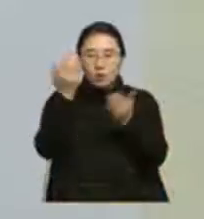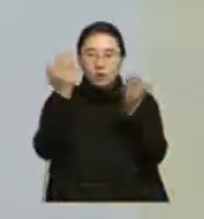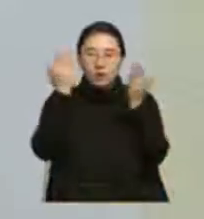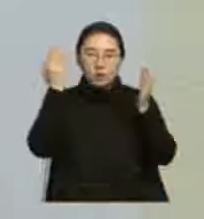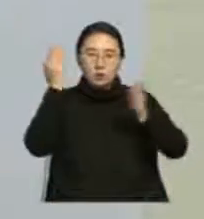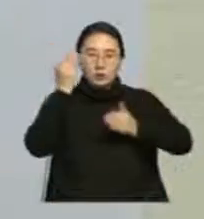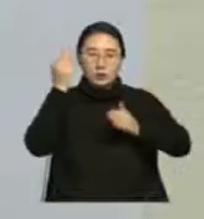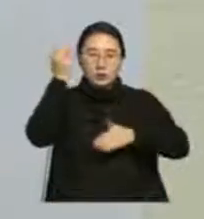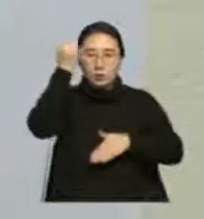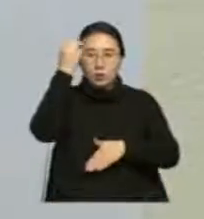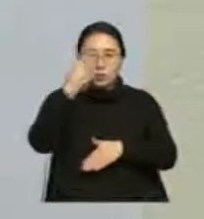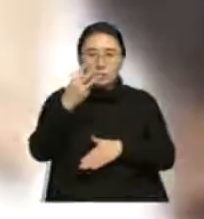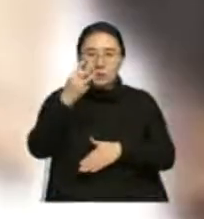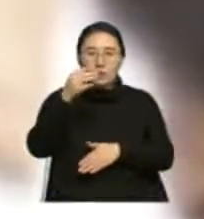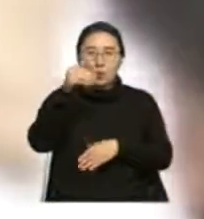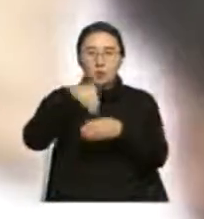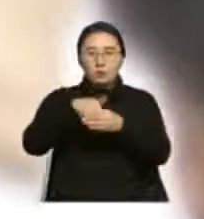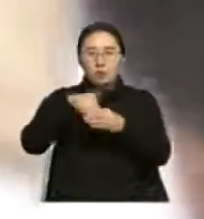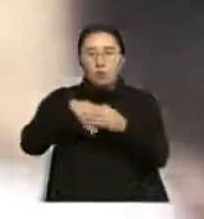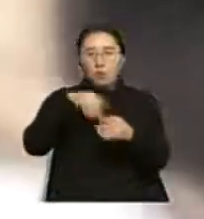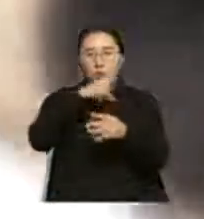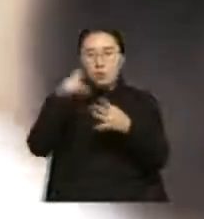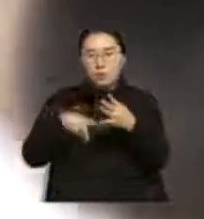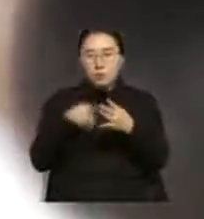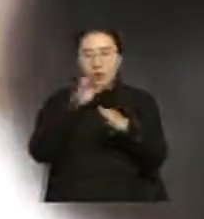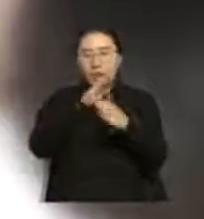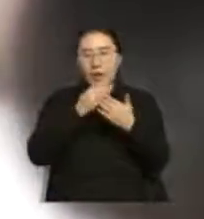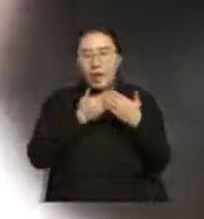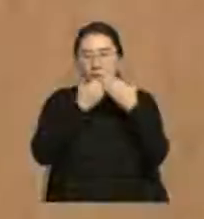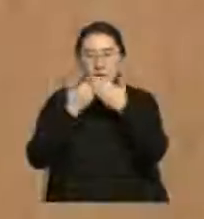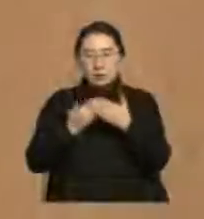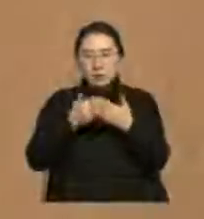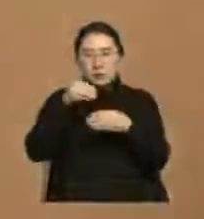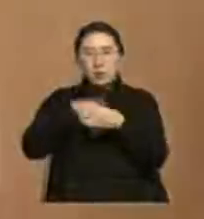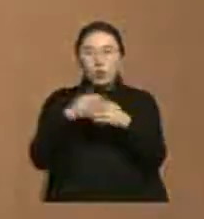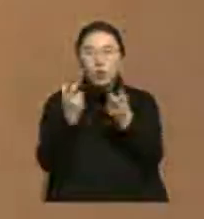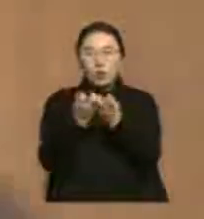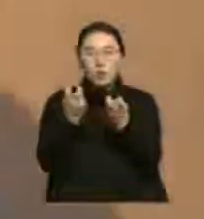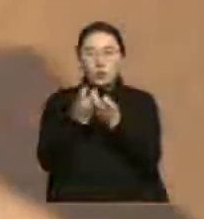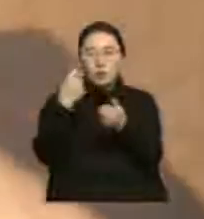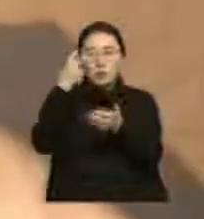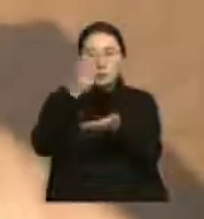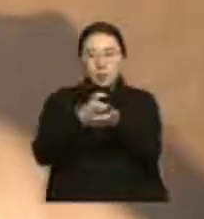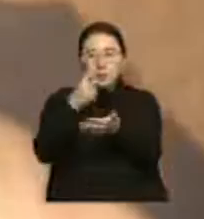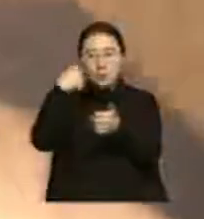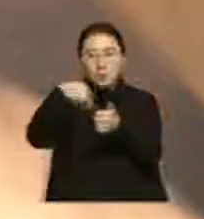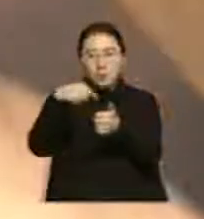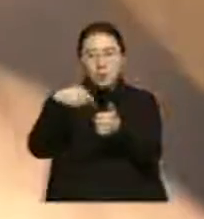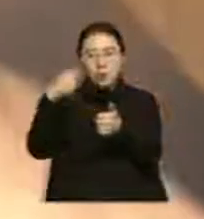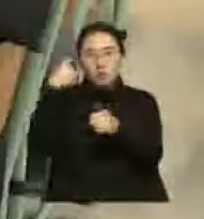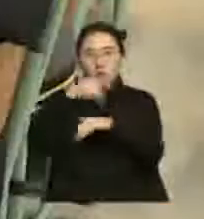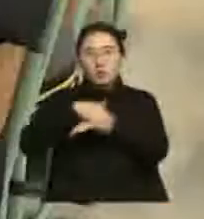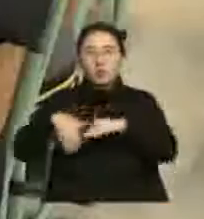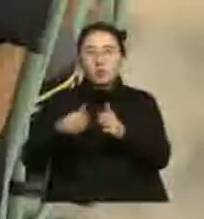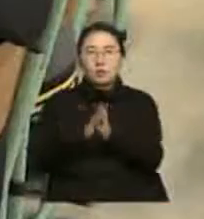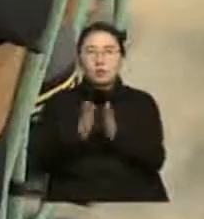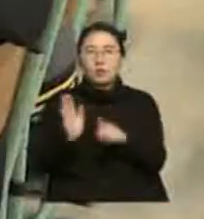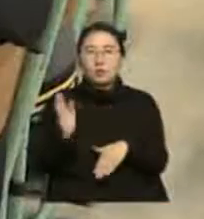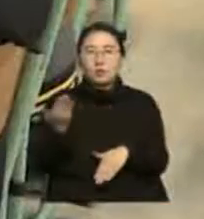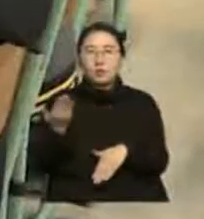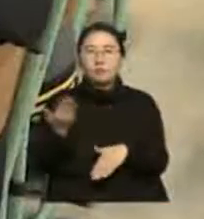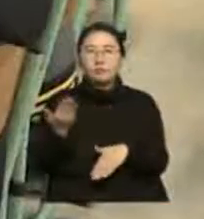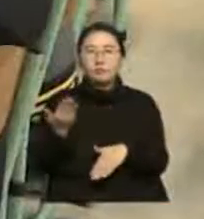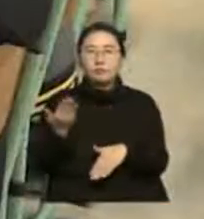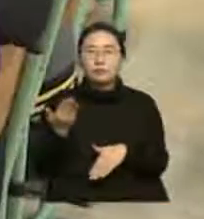3학년 학생들에게 모의선거 프로젝트 학습이라는 이름의 선거법 교육을 하겠다는 방침을 밝힌 바 있는데